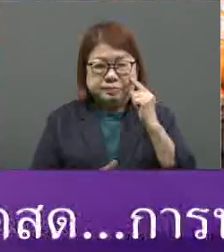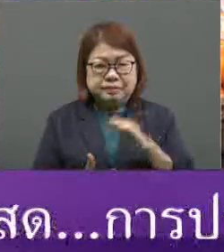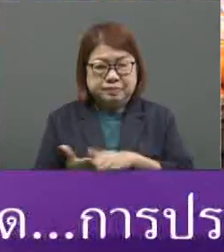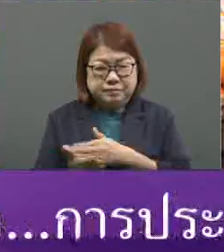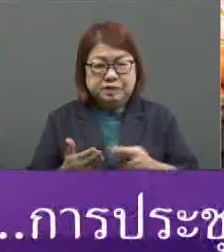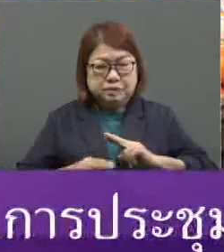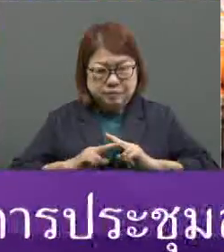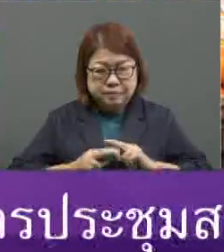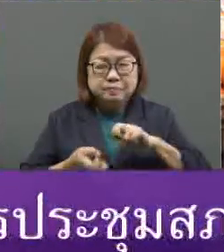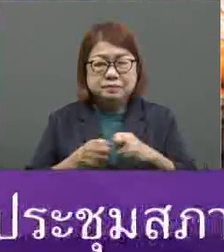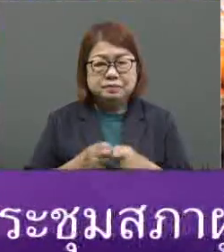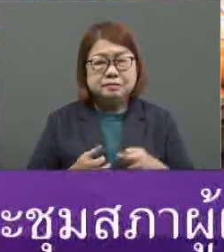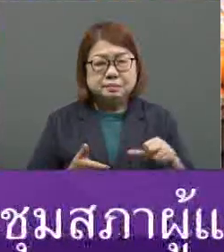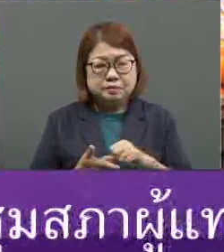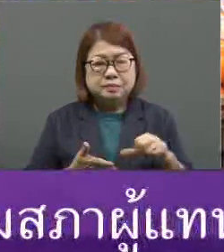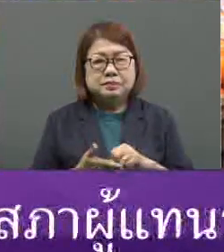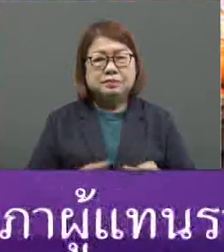ปัญหานะคะ